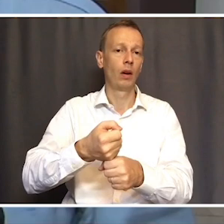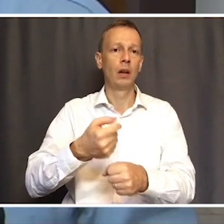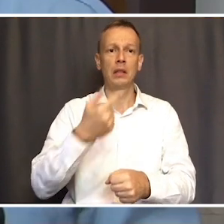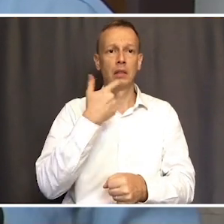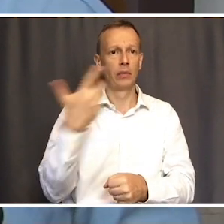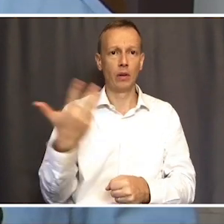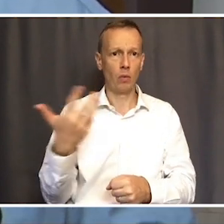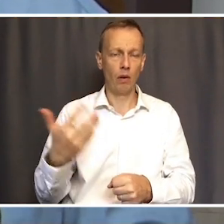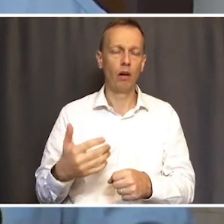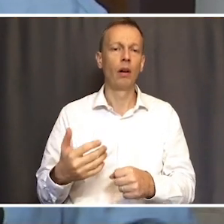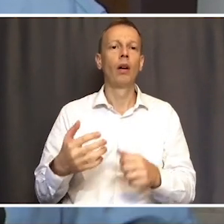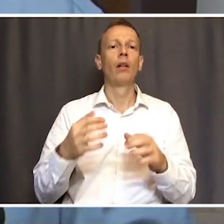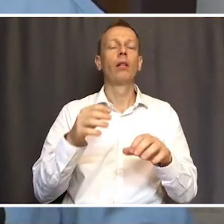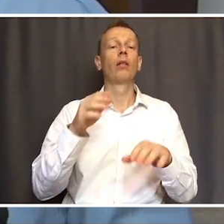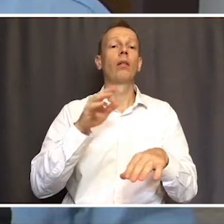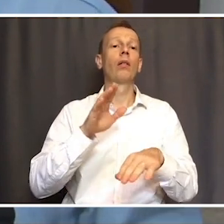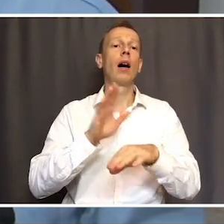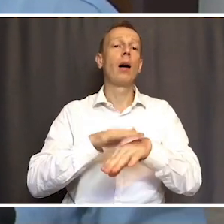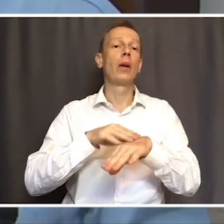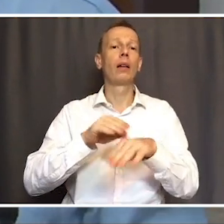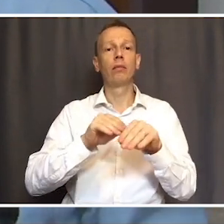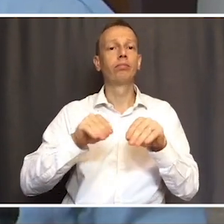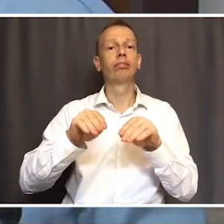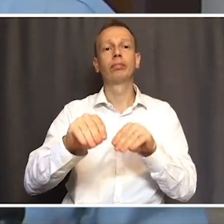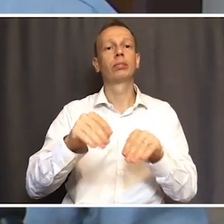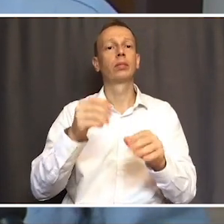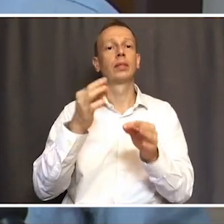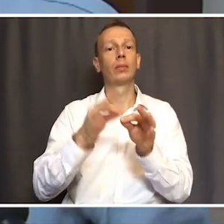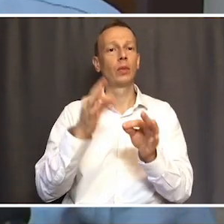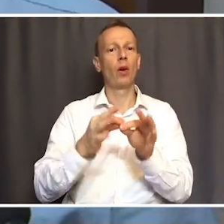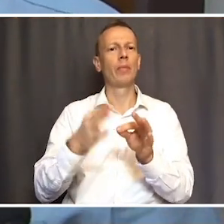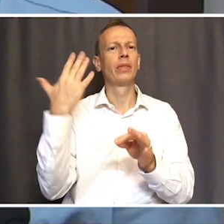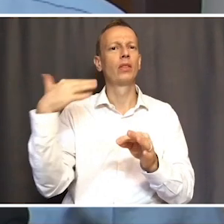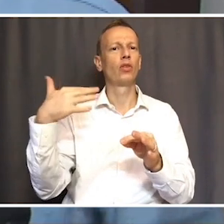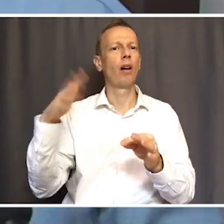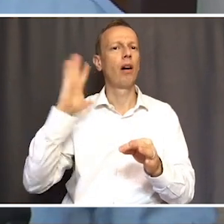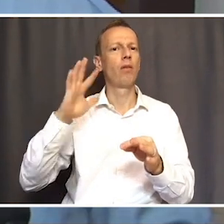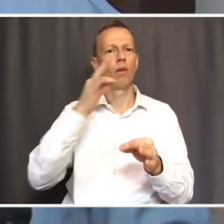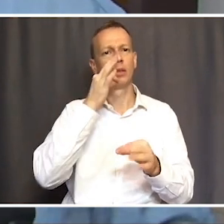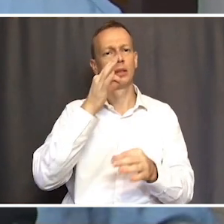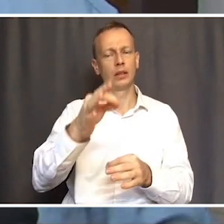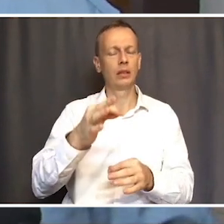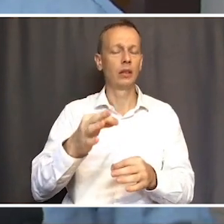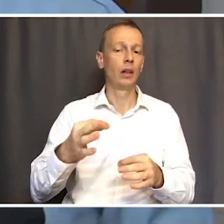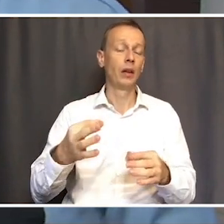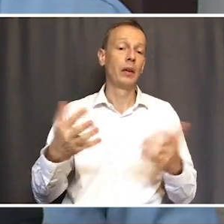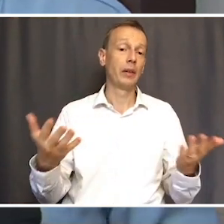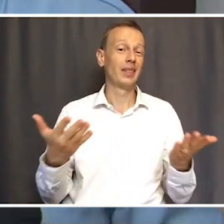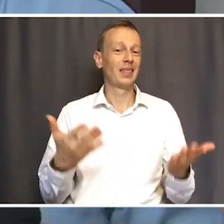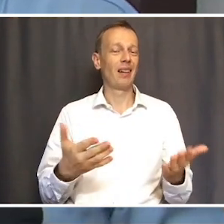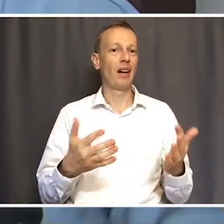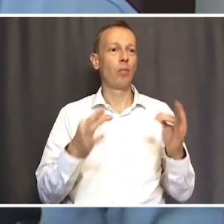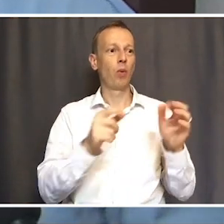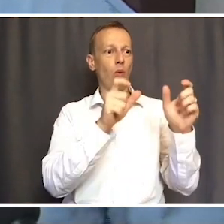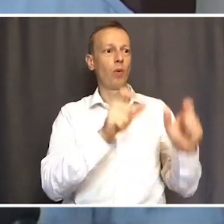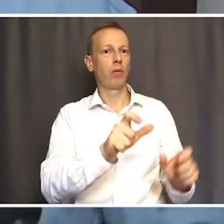fond. C'est-à-dire que la Cour d'appel au mois de septembre dernier avait estimé